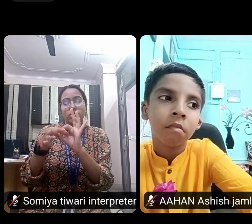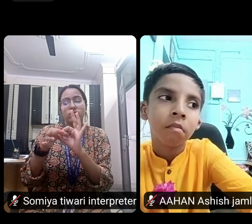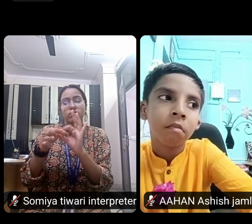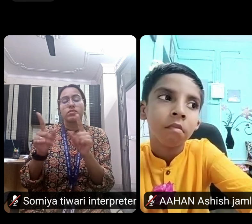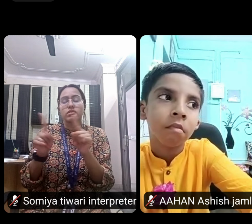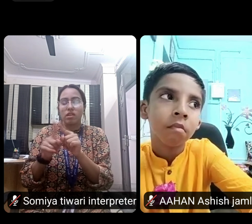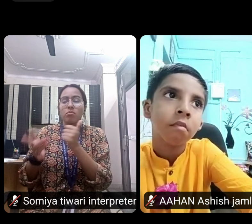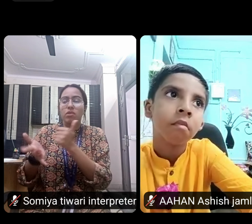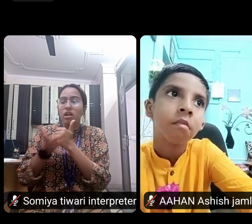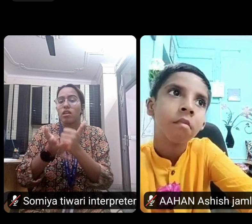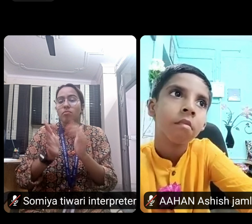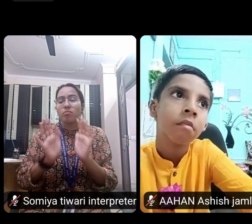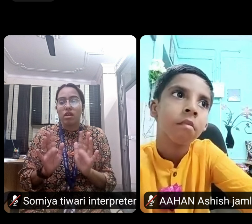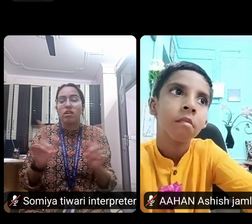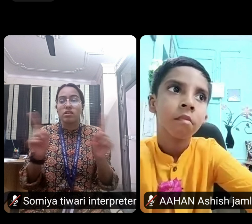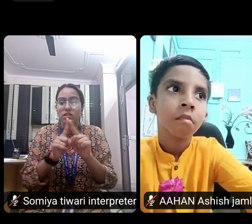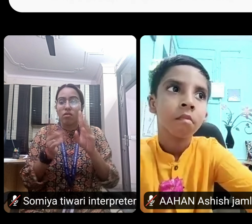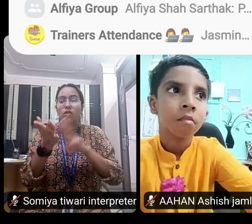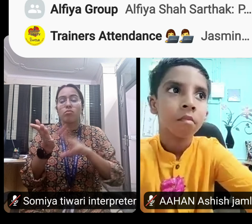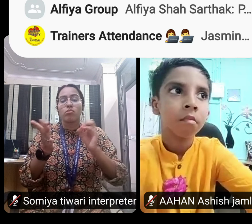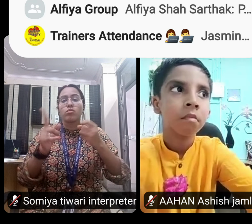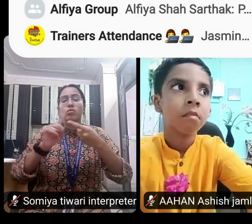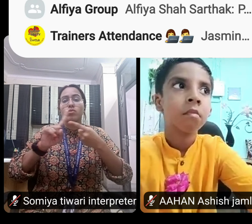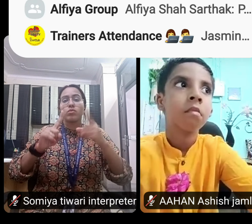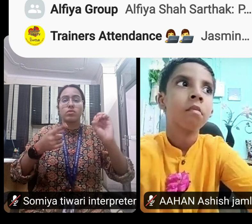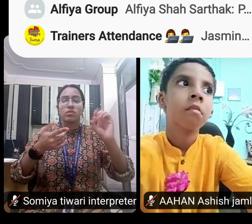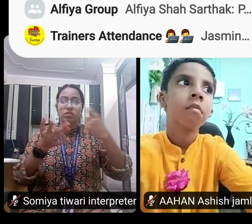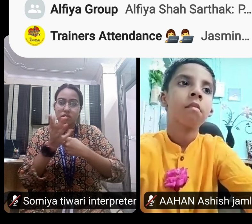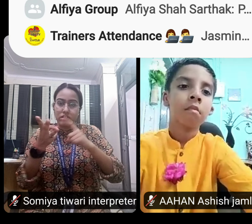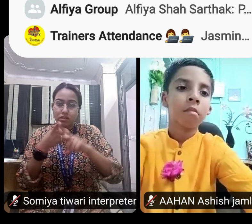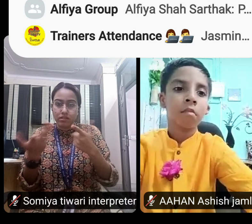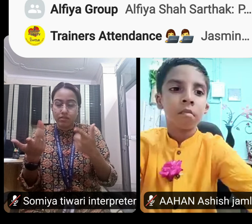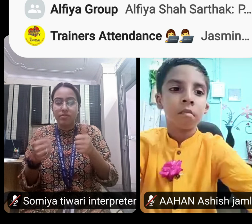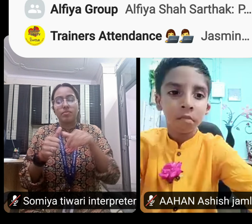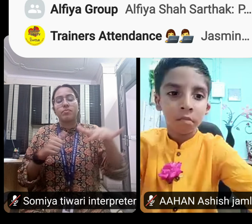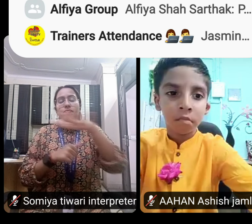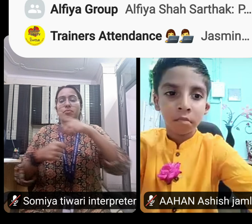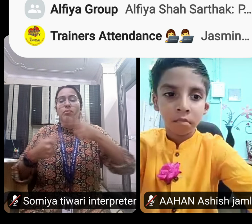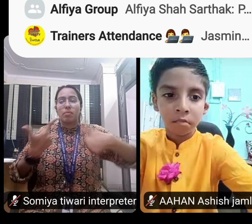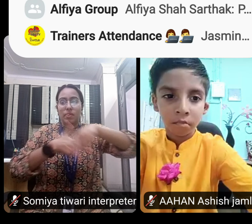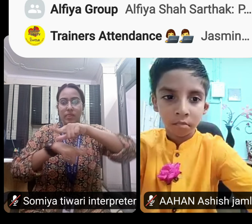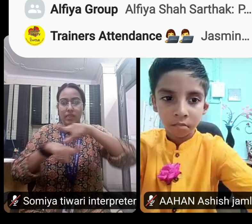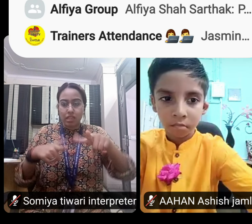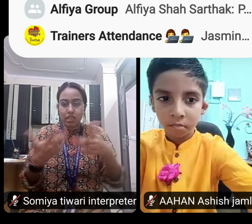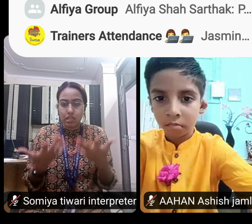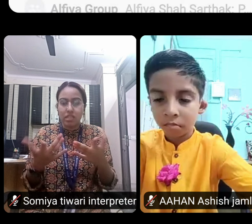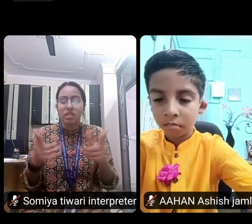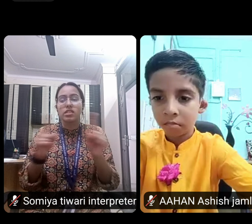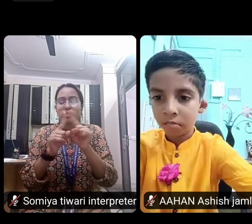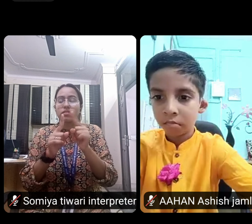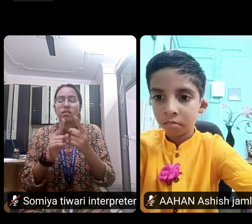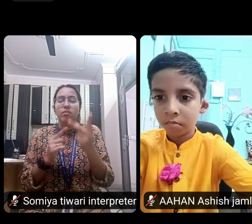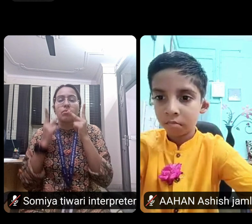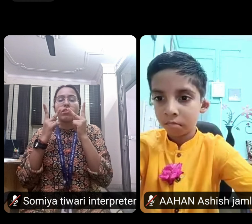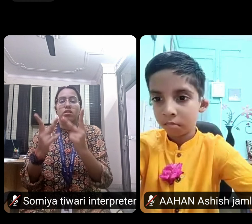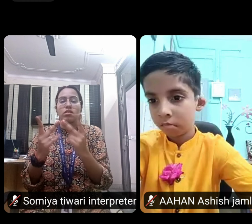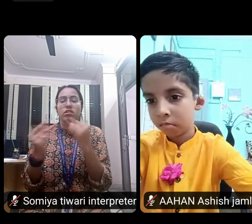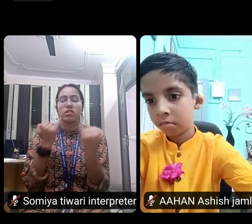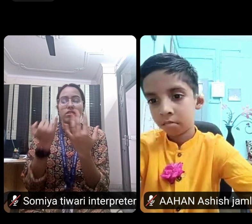जिसमें हम बच्चे के मोटर एरियाज को देखते हैं, लैंग्वेज एरियाज को देखते हैं, कॉग्निटिव एरियाज को देखते